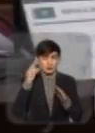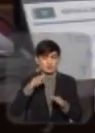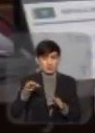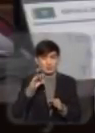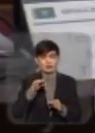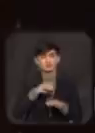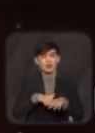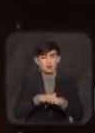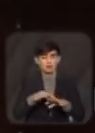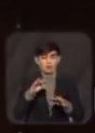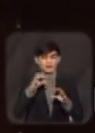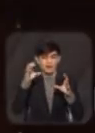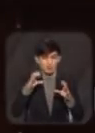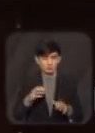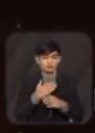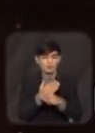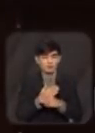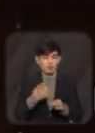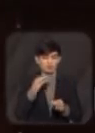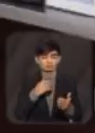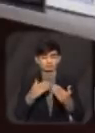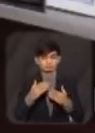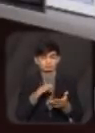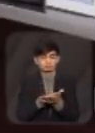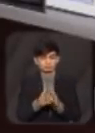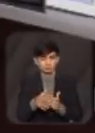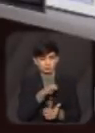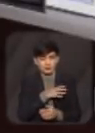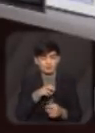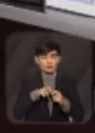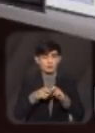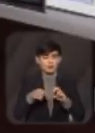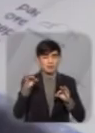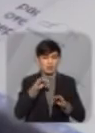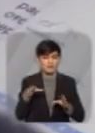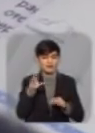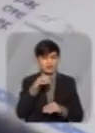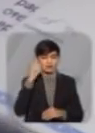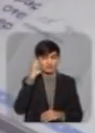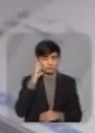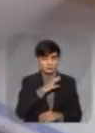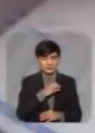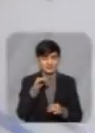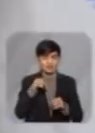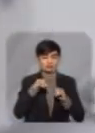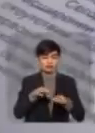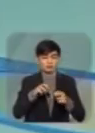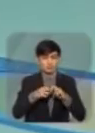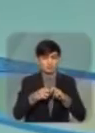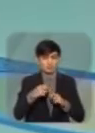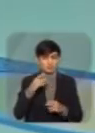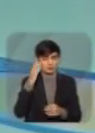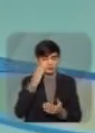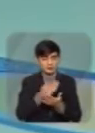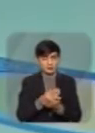жүзінде көмек көрсетудің тиімділігі жөнінде кеңесті. Өңірдің ерекшелігін, проблемаларын тыңдап, талқылауға шығармақ.